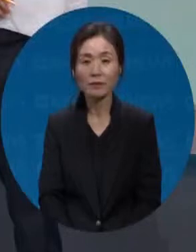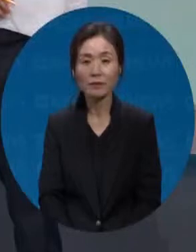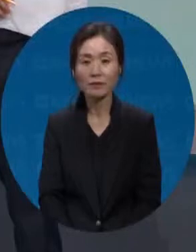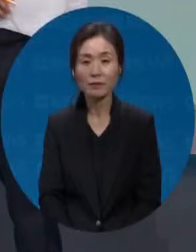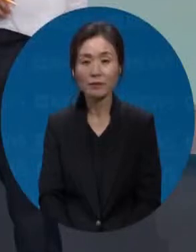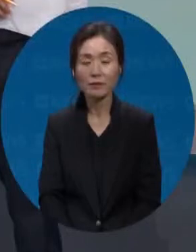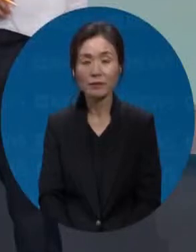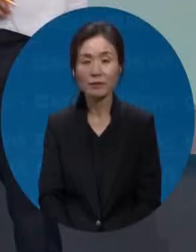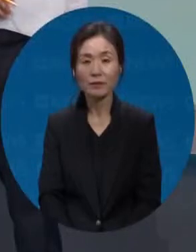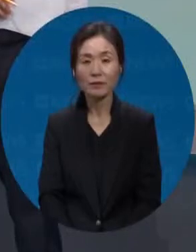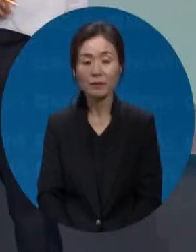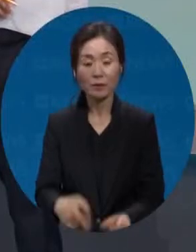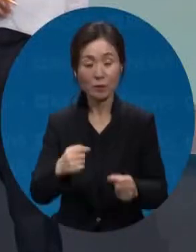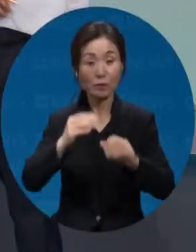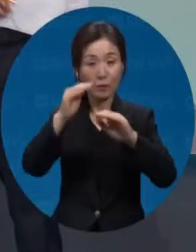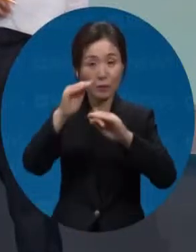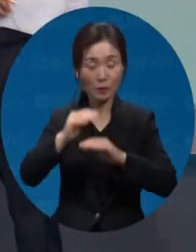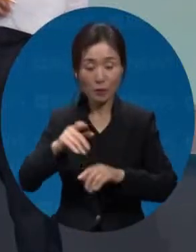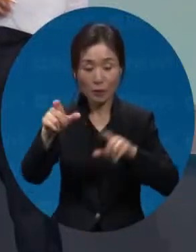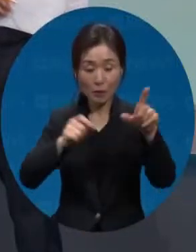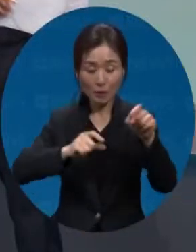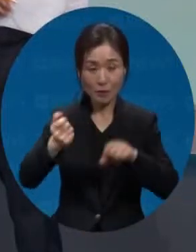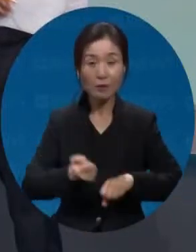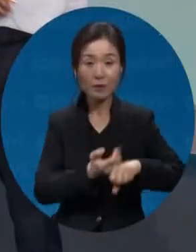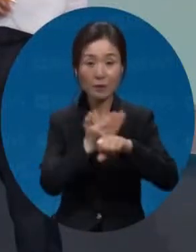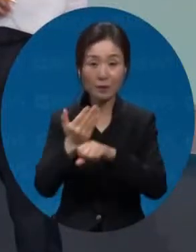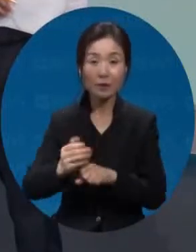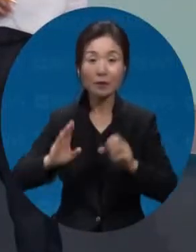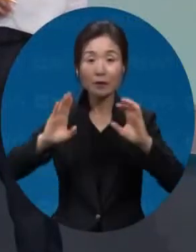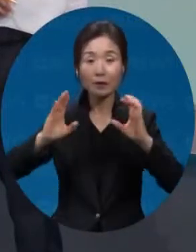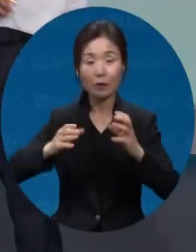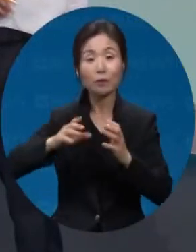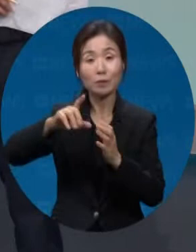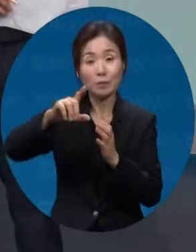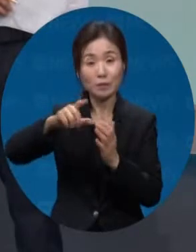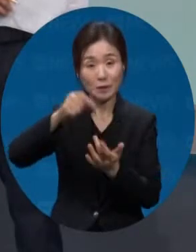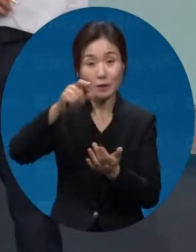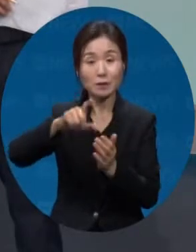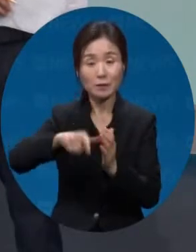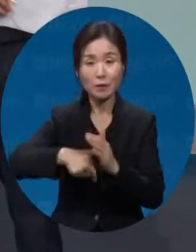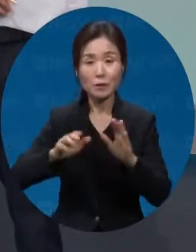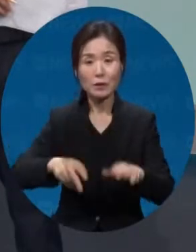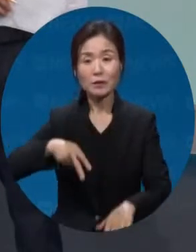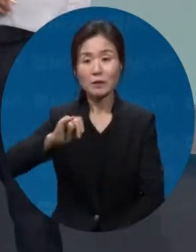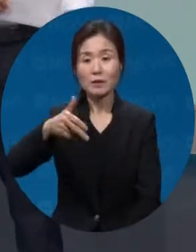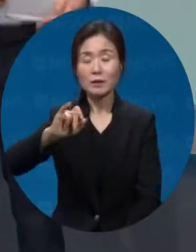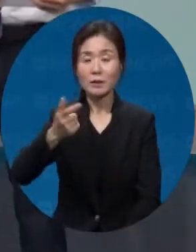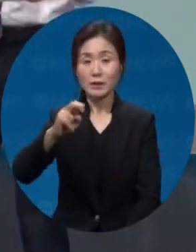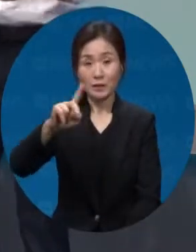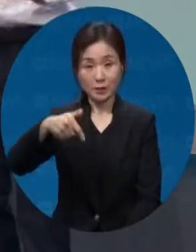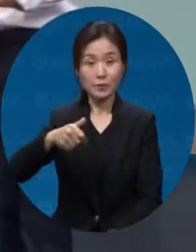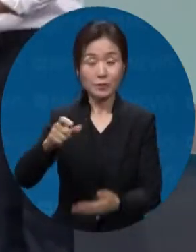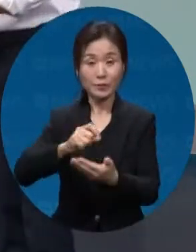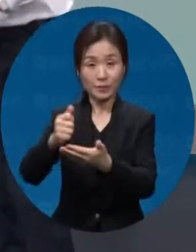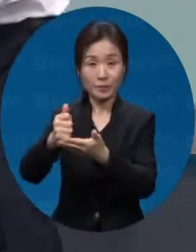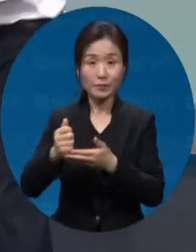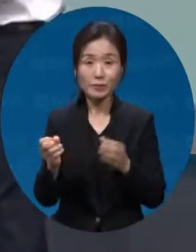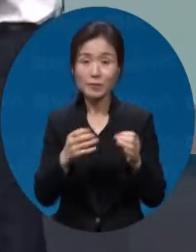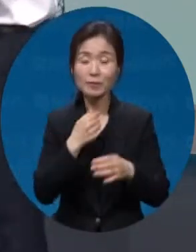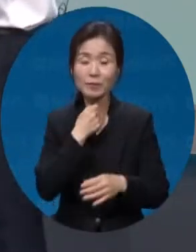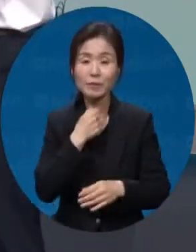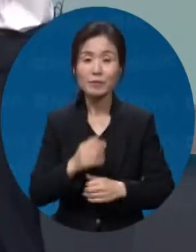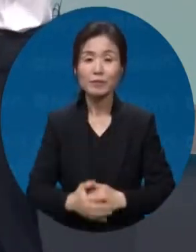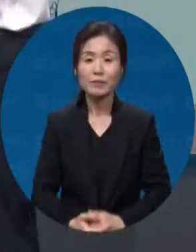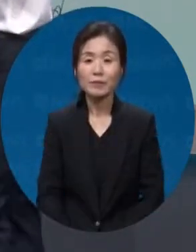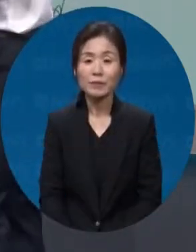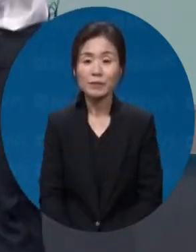그 다음은 쉽게 접하기 힘든 교육소식 골라서 전해드리는 글로벌 픽 시간입니다 오늘은 서진석 기자와 함께 합니다 어서 시죠 아세요